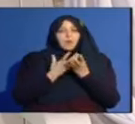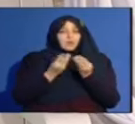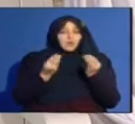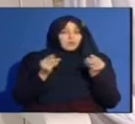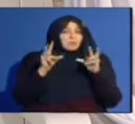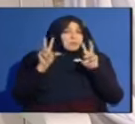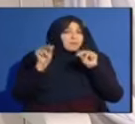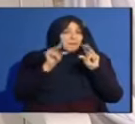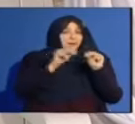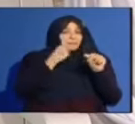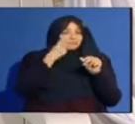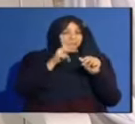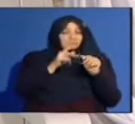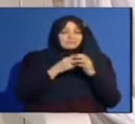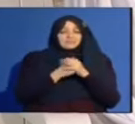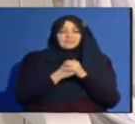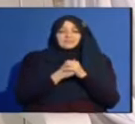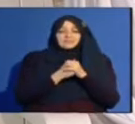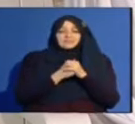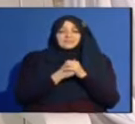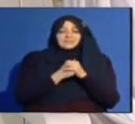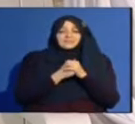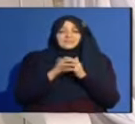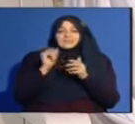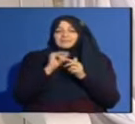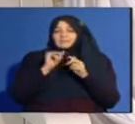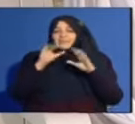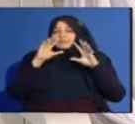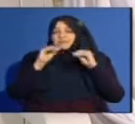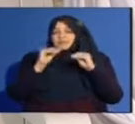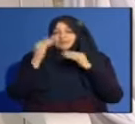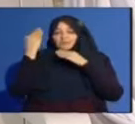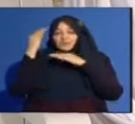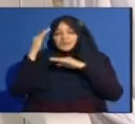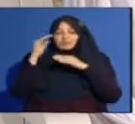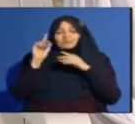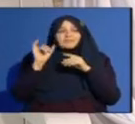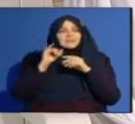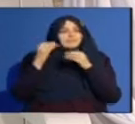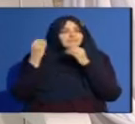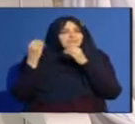الكثير الذين هم في ديار الغربة، الذين فقدوا